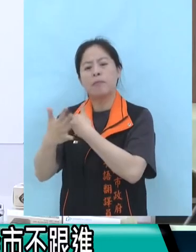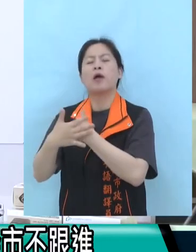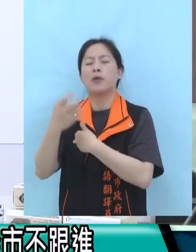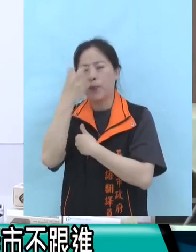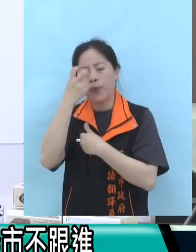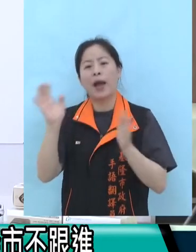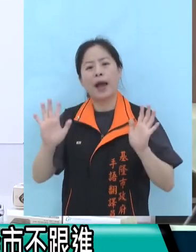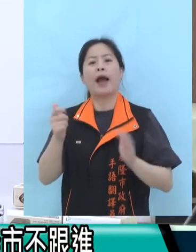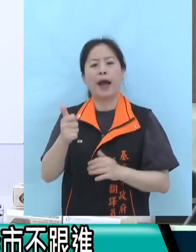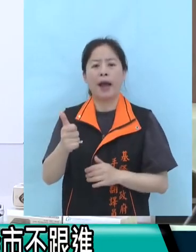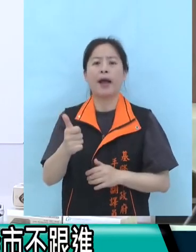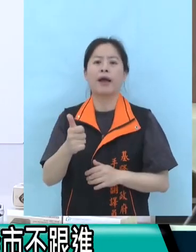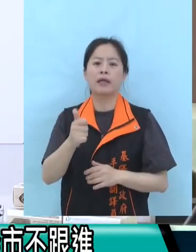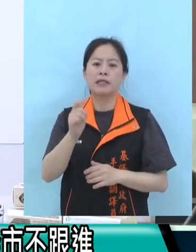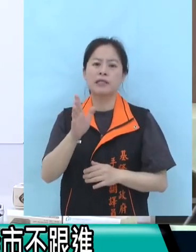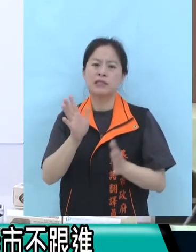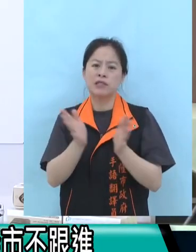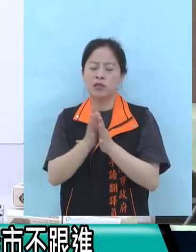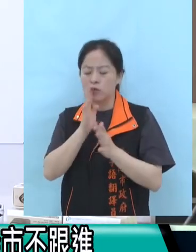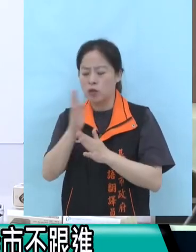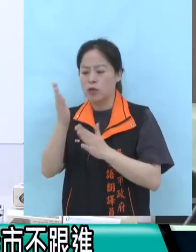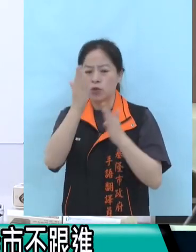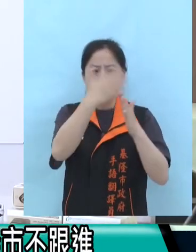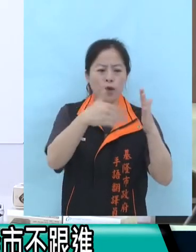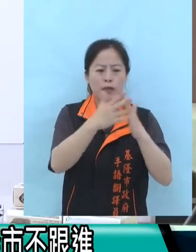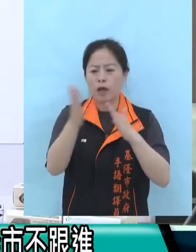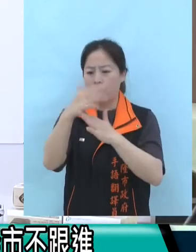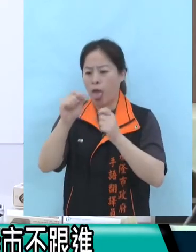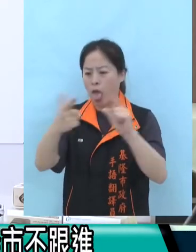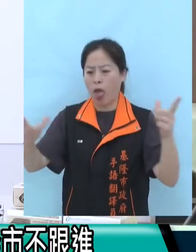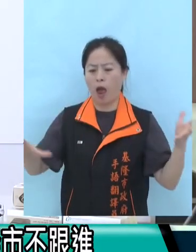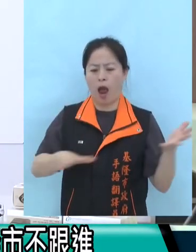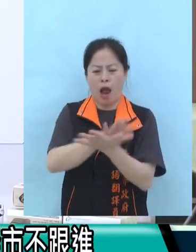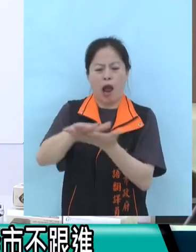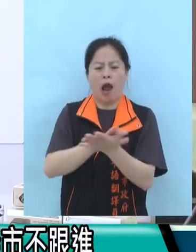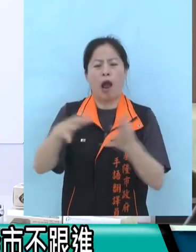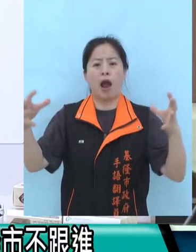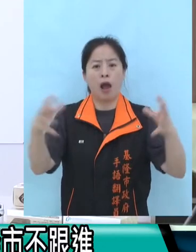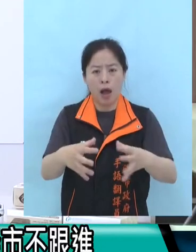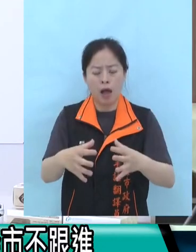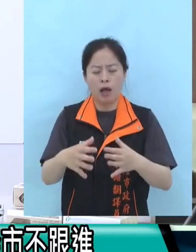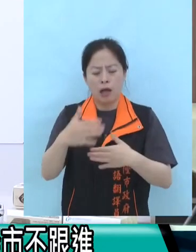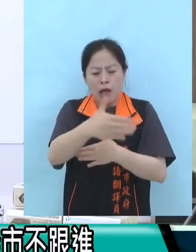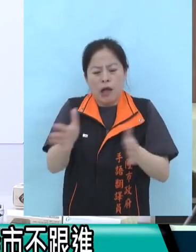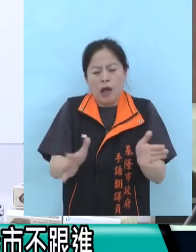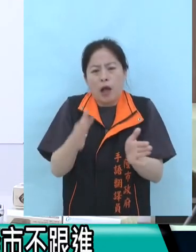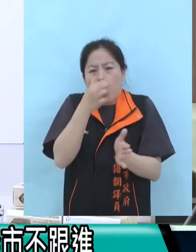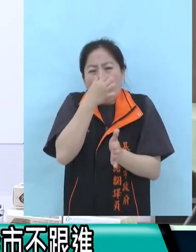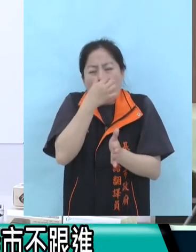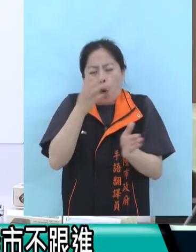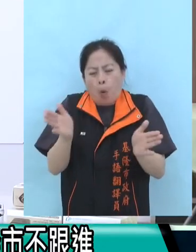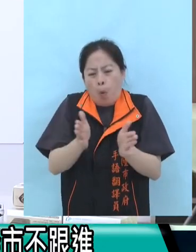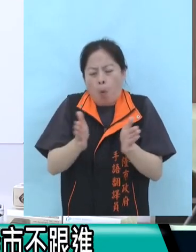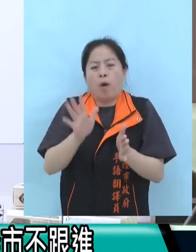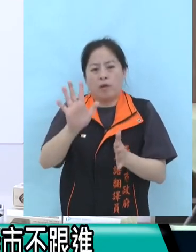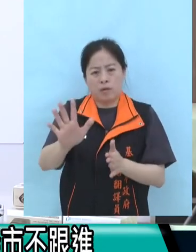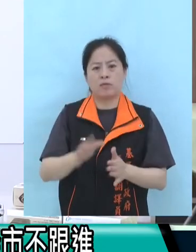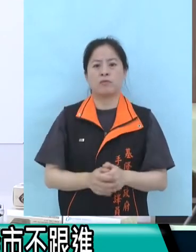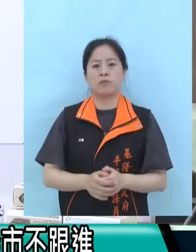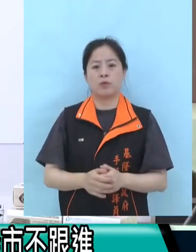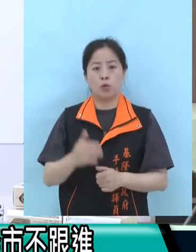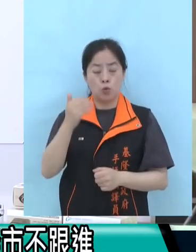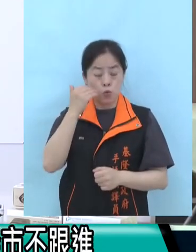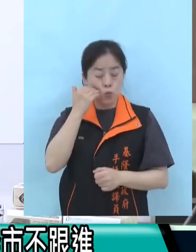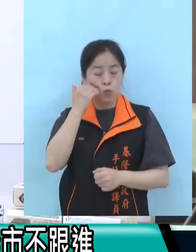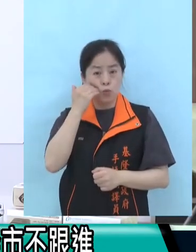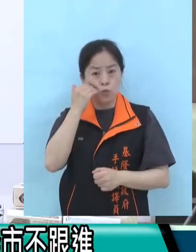都是这个跨校跟跨班，好，所以而且因为空间也比较密集一点，好，所以只要是